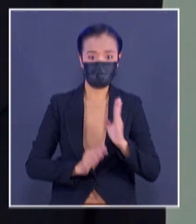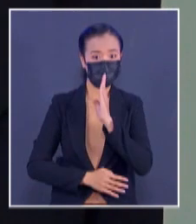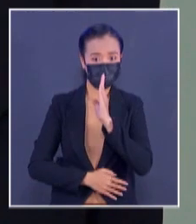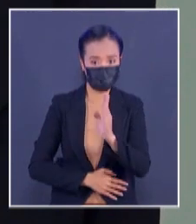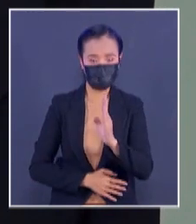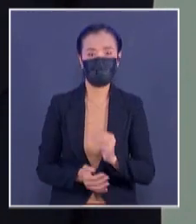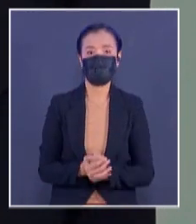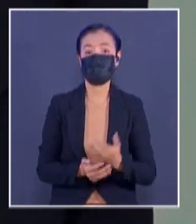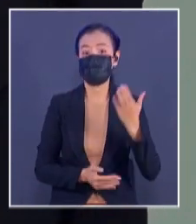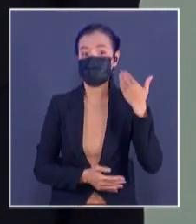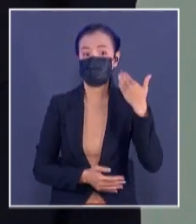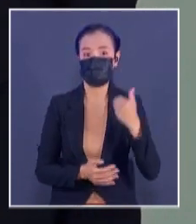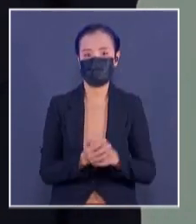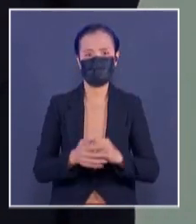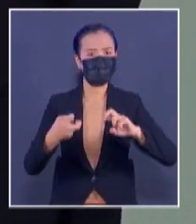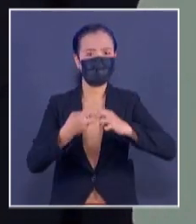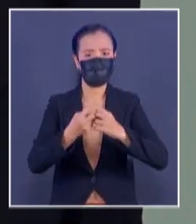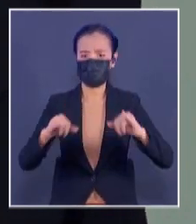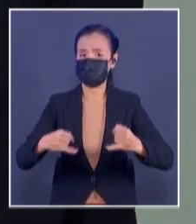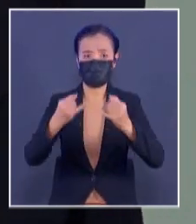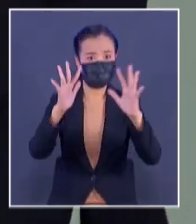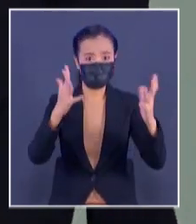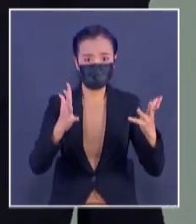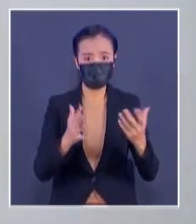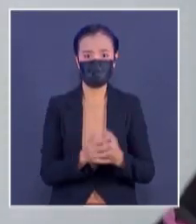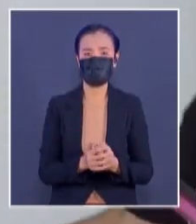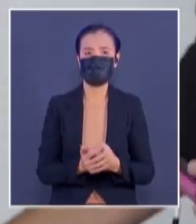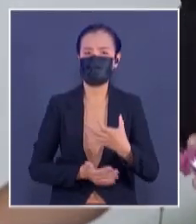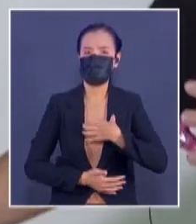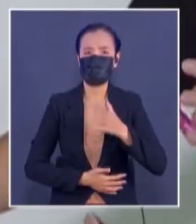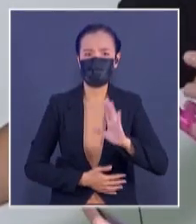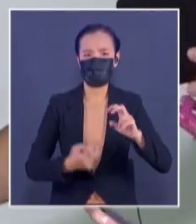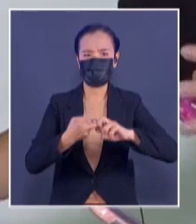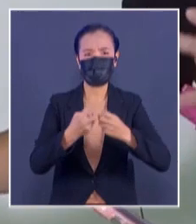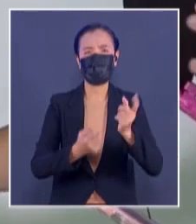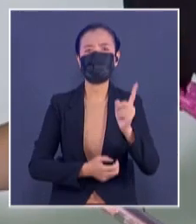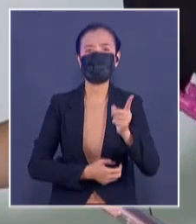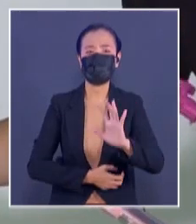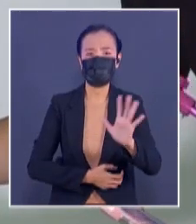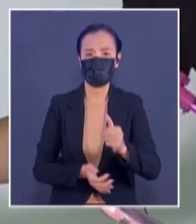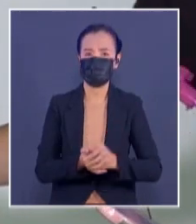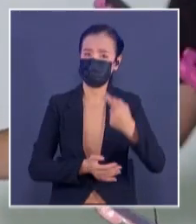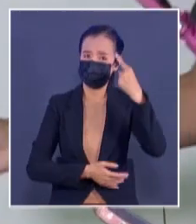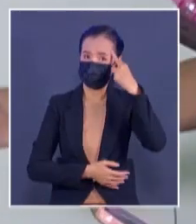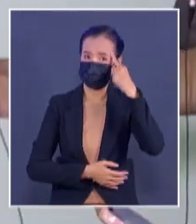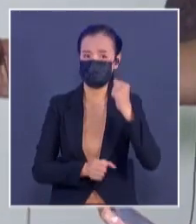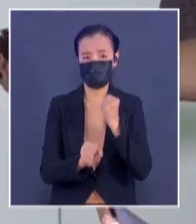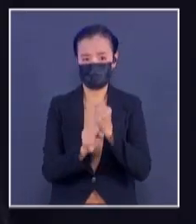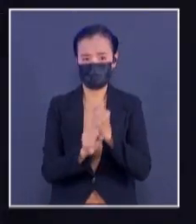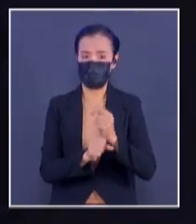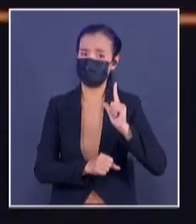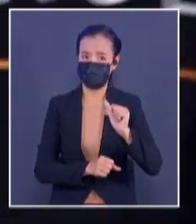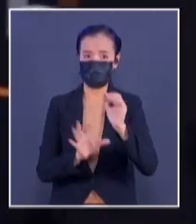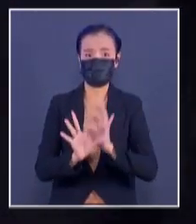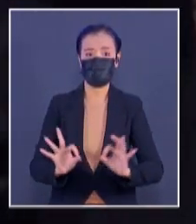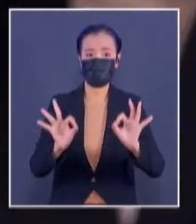ค่ะว่าก่อนหน้านี้เนี่ยก็ไม่ได้มีปัญหาอะไรกันแล้วก็ไม่อยากจะยึดติดกับสิ่งที่ผ่านมานะคะเพราะก็มองว่าเป็นเรื่องของการทำงานเป็นหลักม